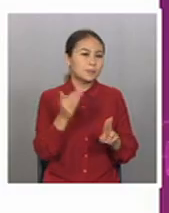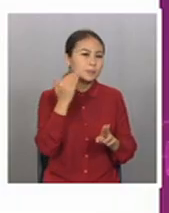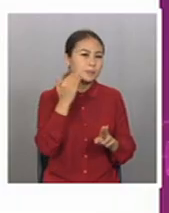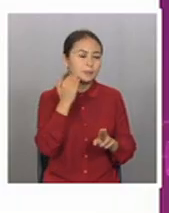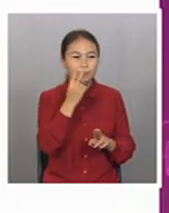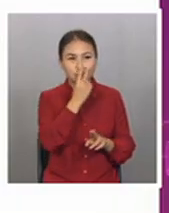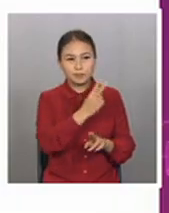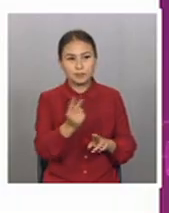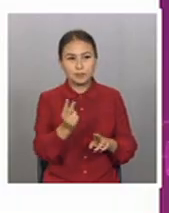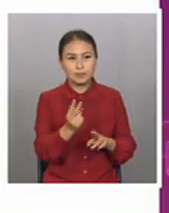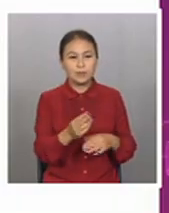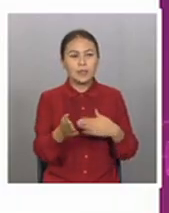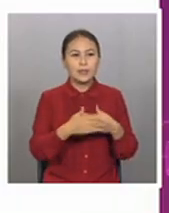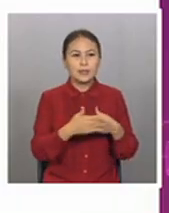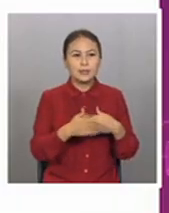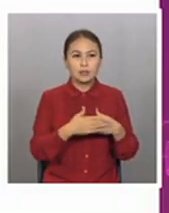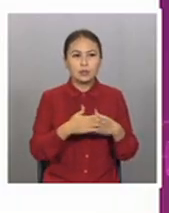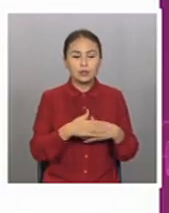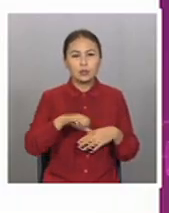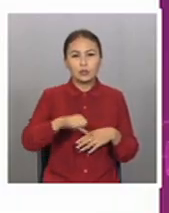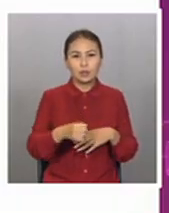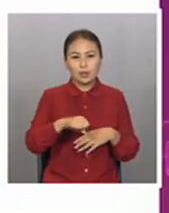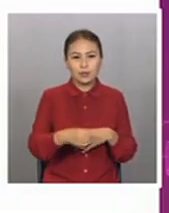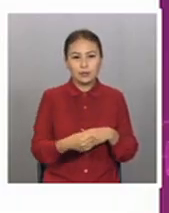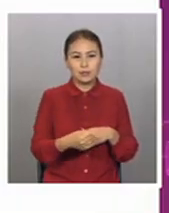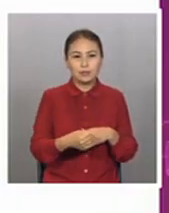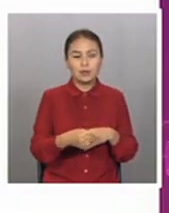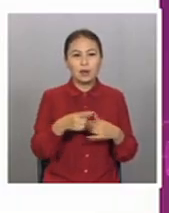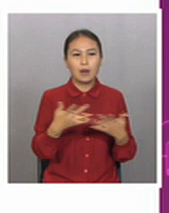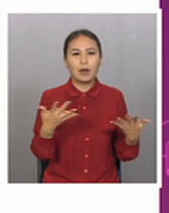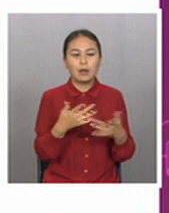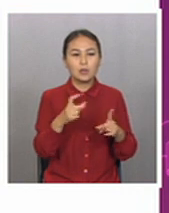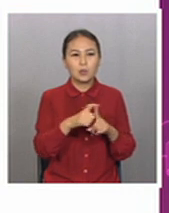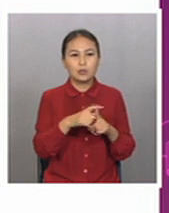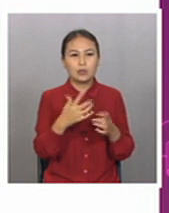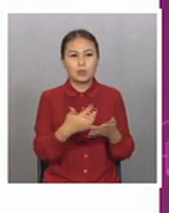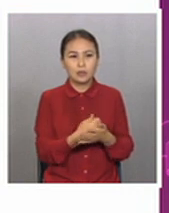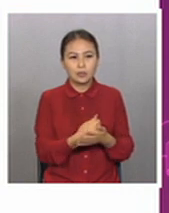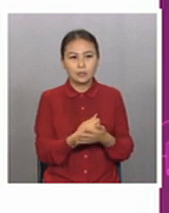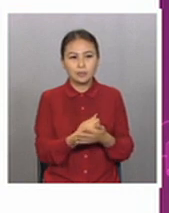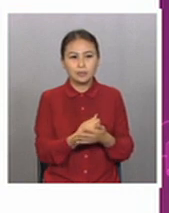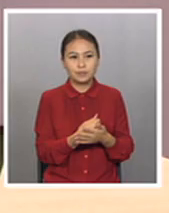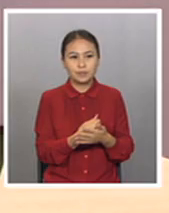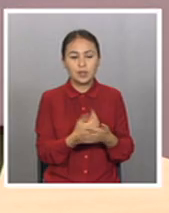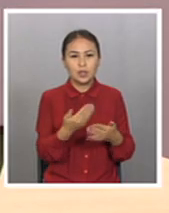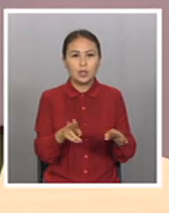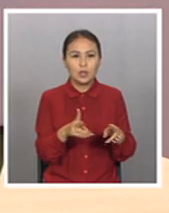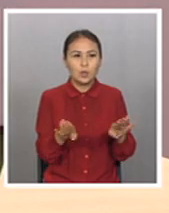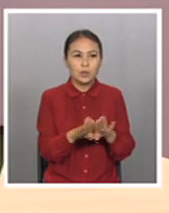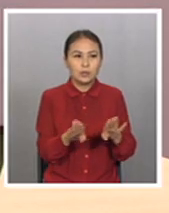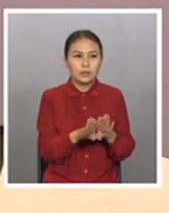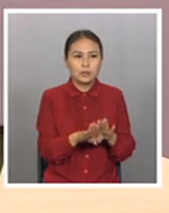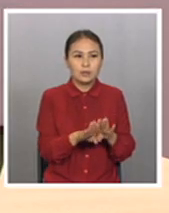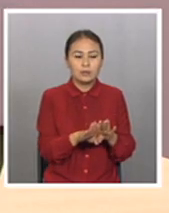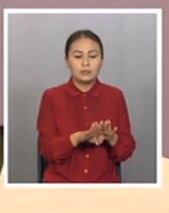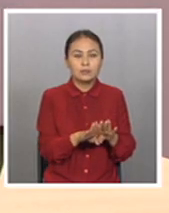келтірейік. Есіктің тұтқасы. Қандай сөз табынан болып тұр? Екеуі де зат